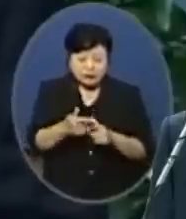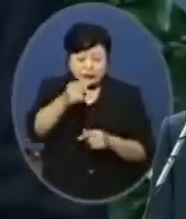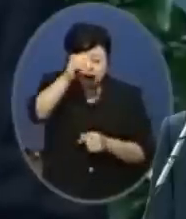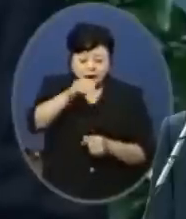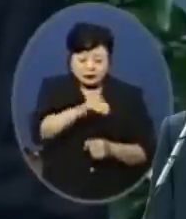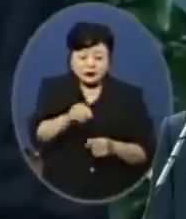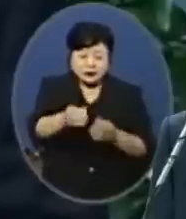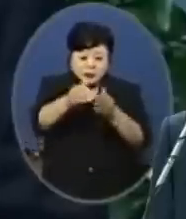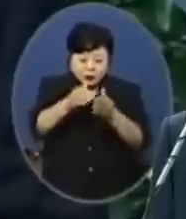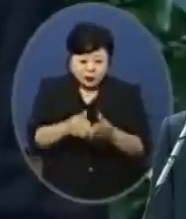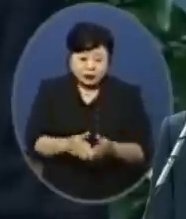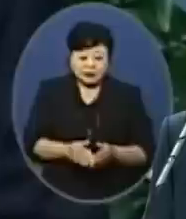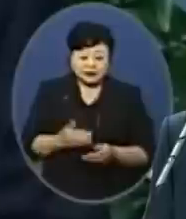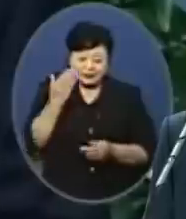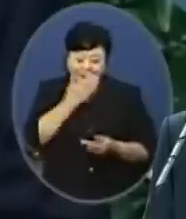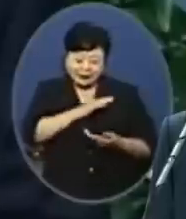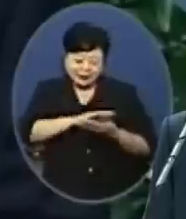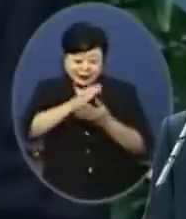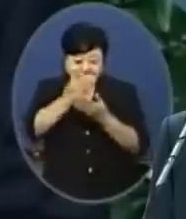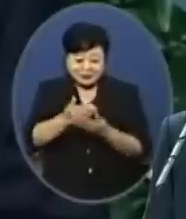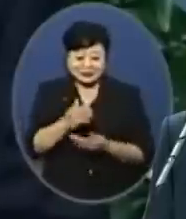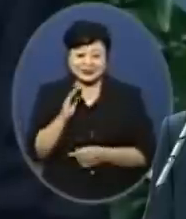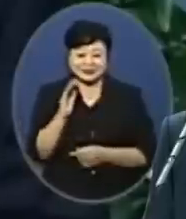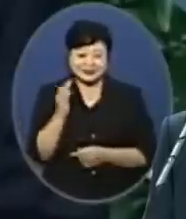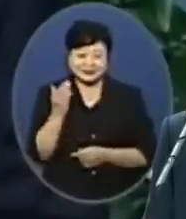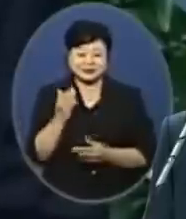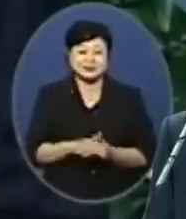십자가로 말미암아 달아지는 것입니다.